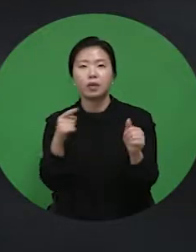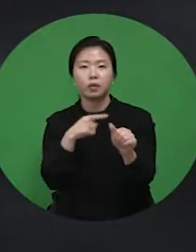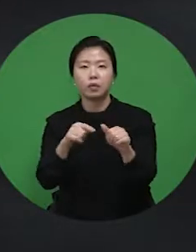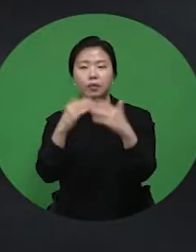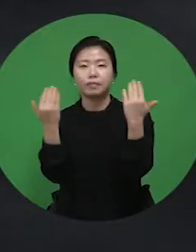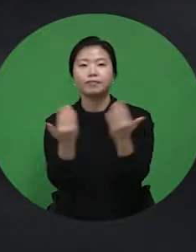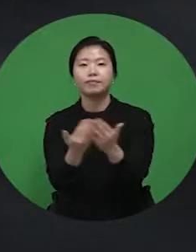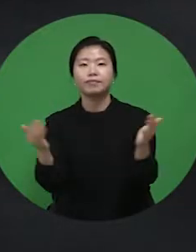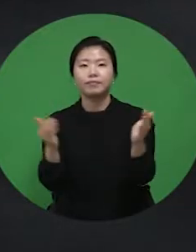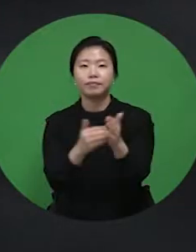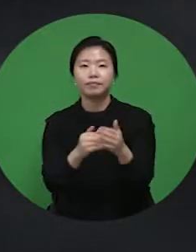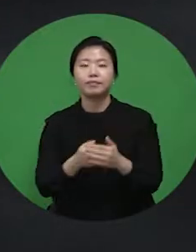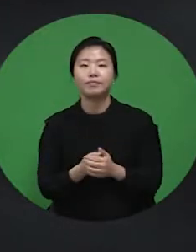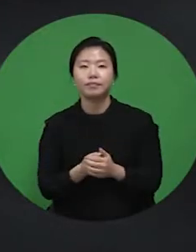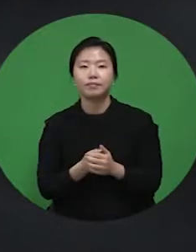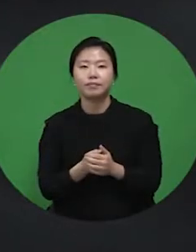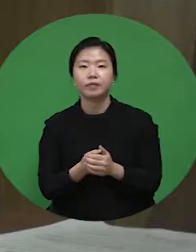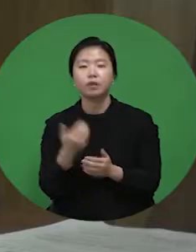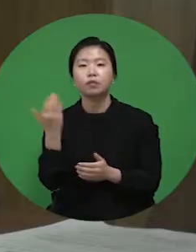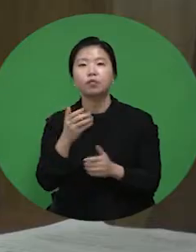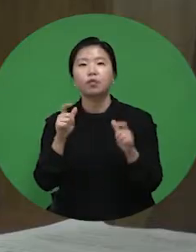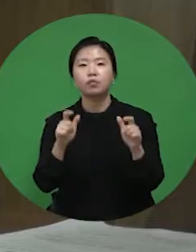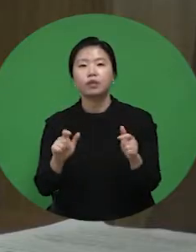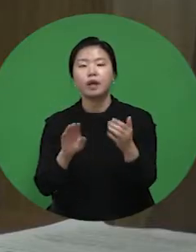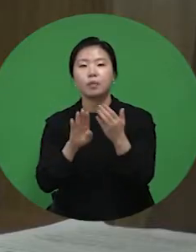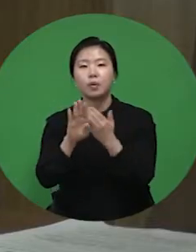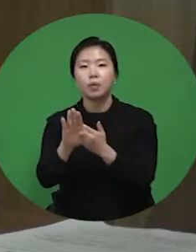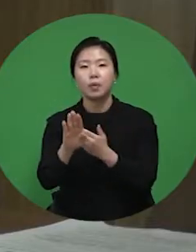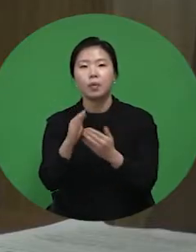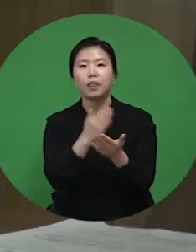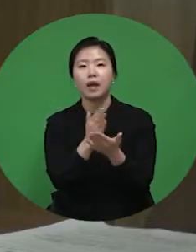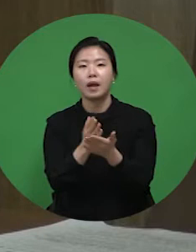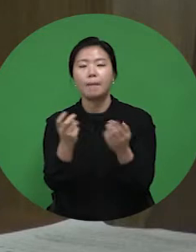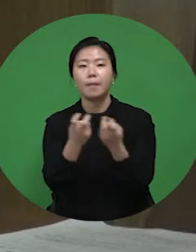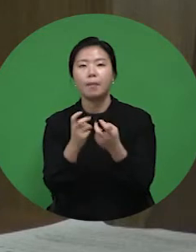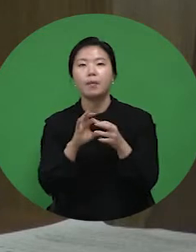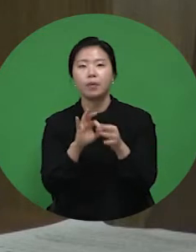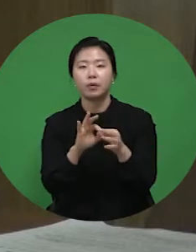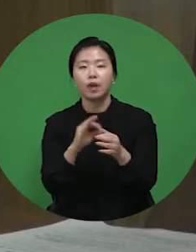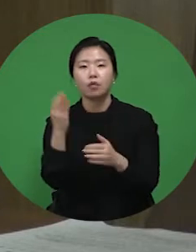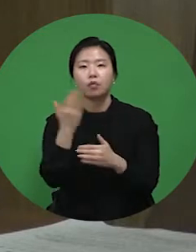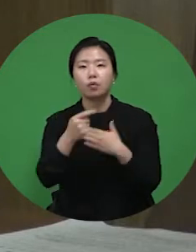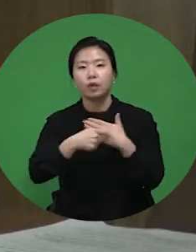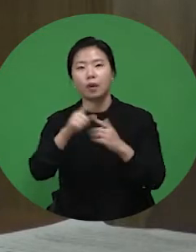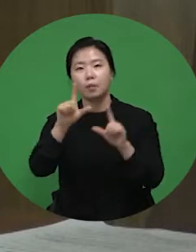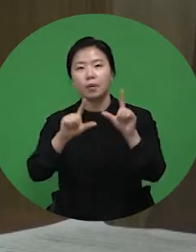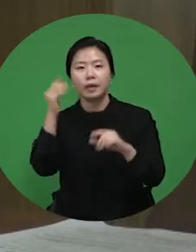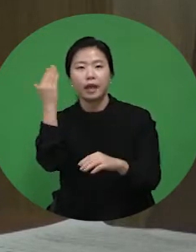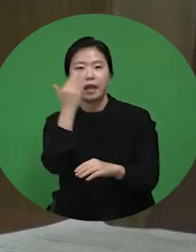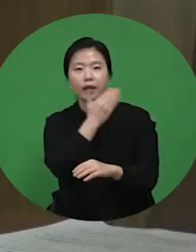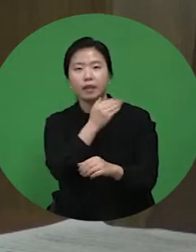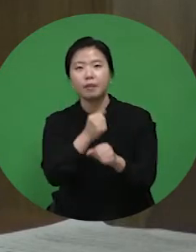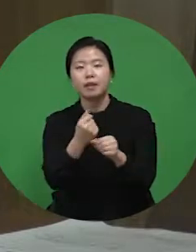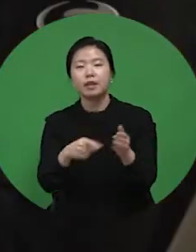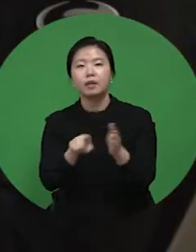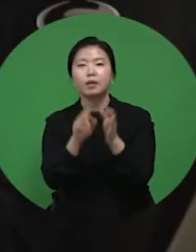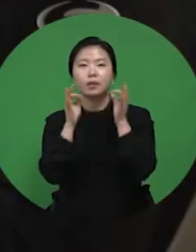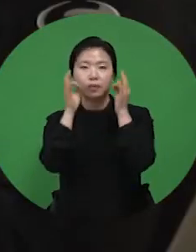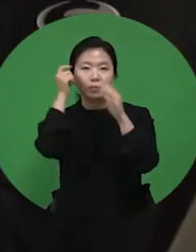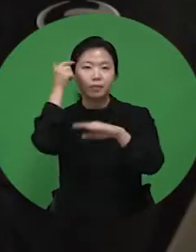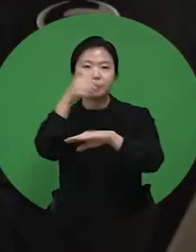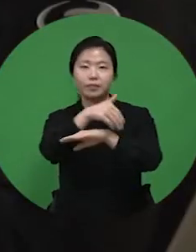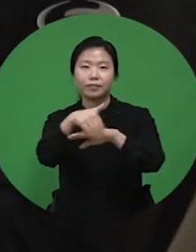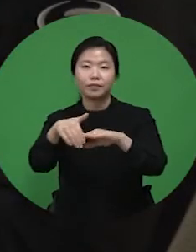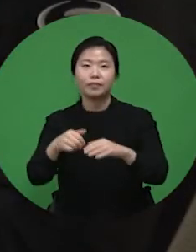대한 교육을 마쳤습니다. 구로구는 앞으로도 다양한 방법을 통해 구로의 외관이 더욱 깨끗해지기 위해